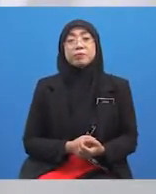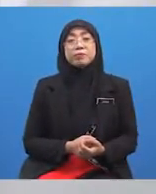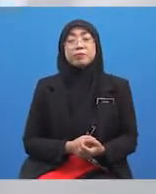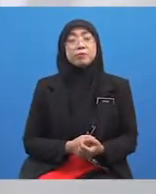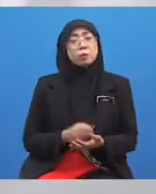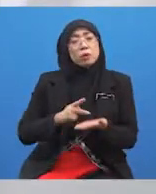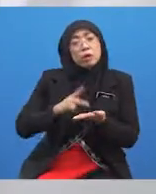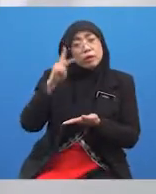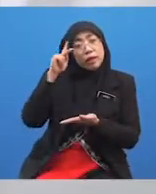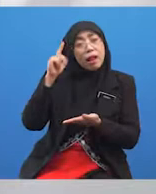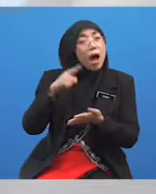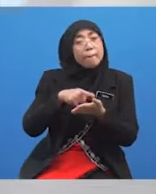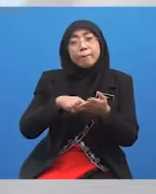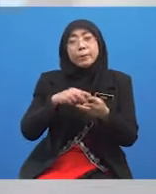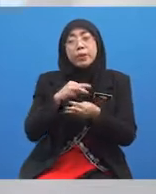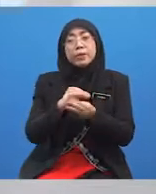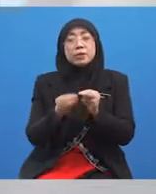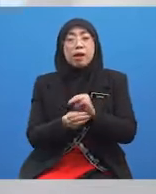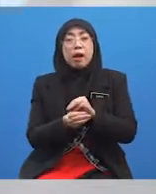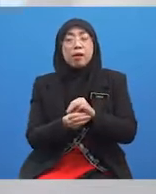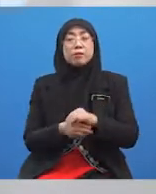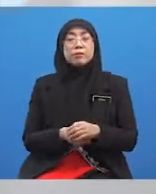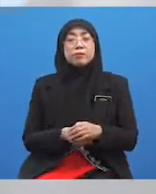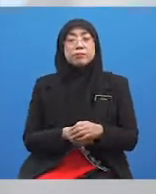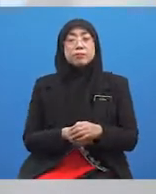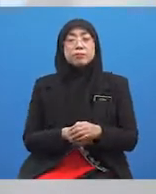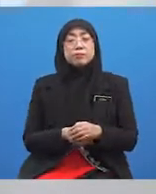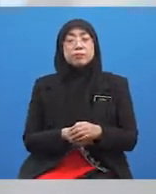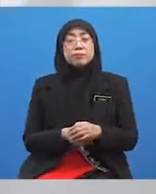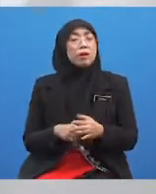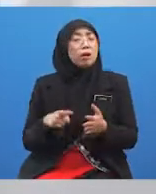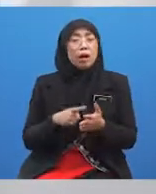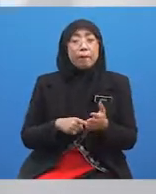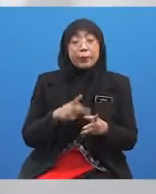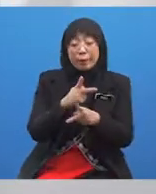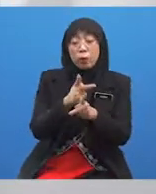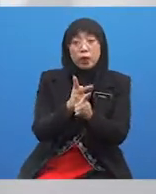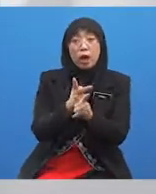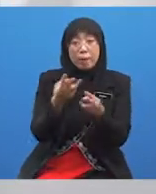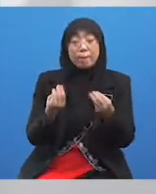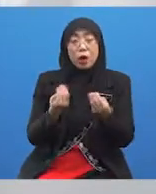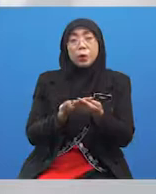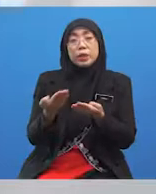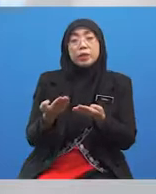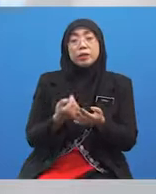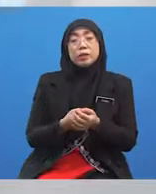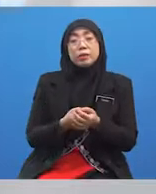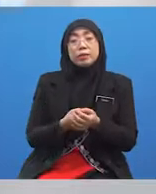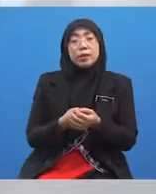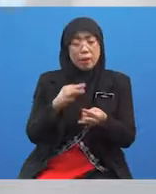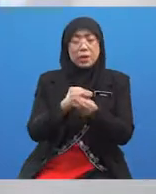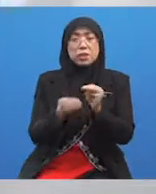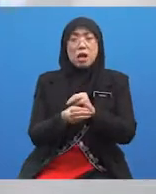pengenalan pasti masalah. Pengurus pengenalan pasti produk industri yang hendak dibeli untuk menyelesaikan masalah yang